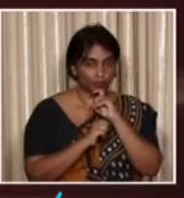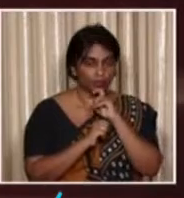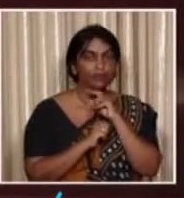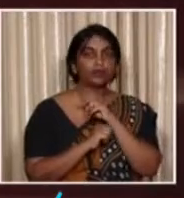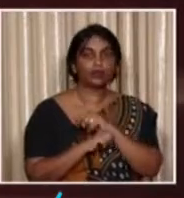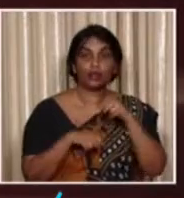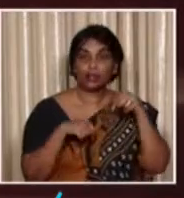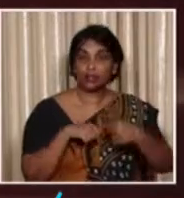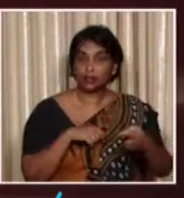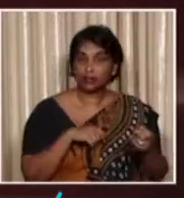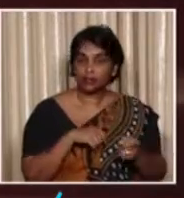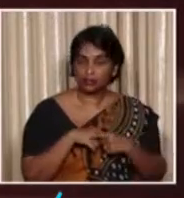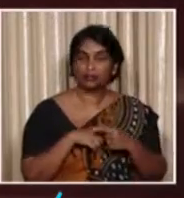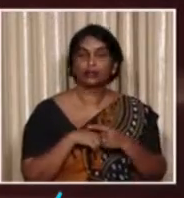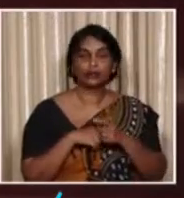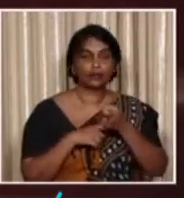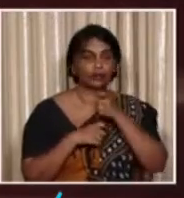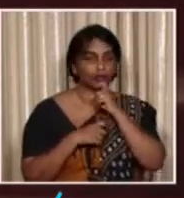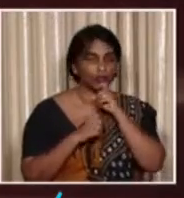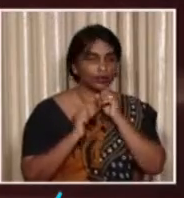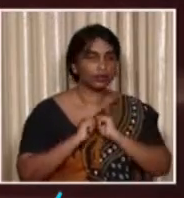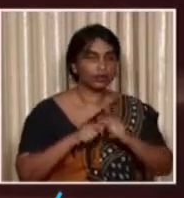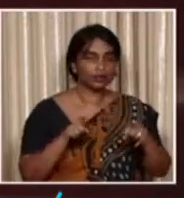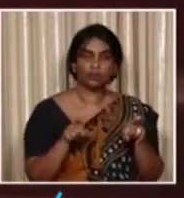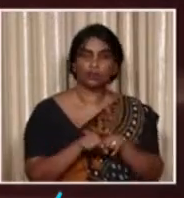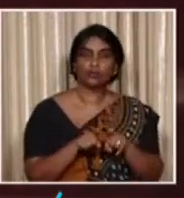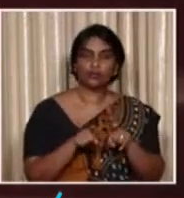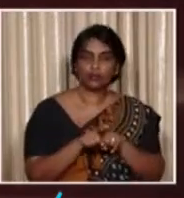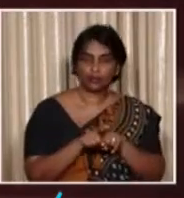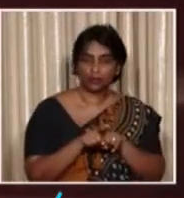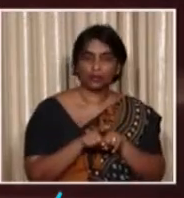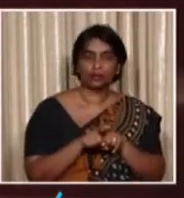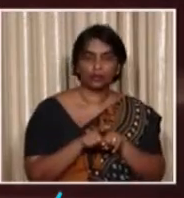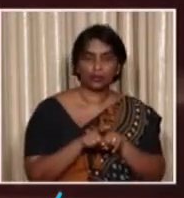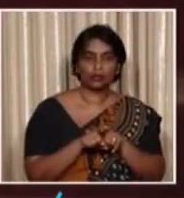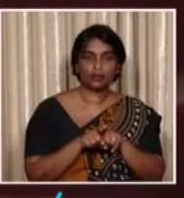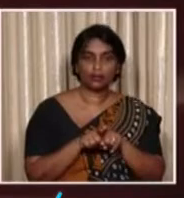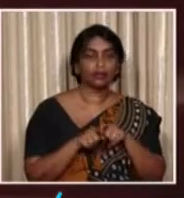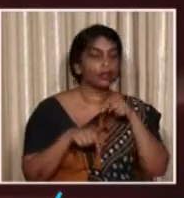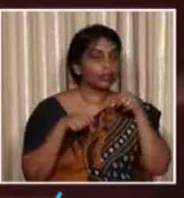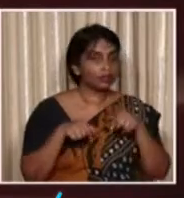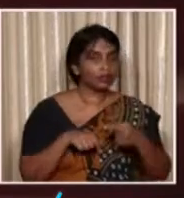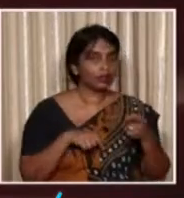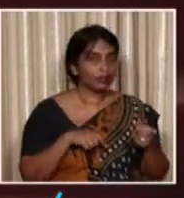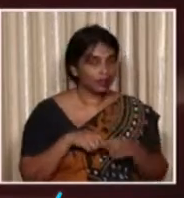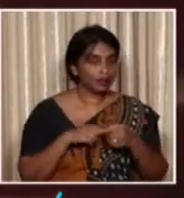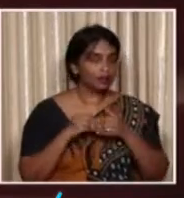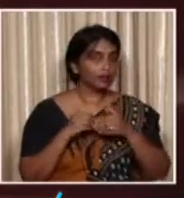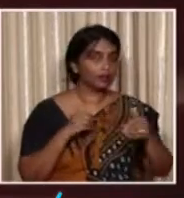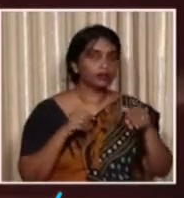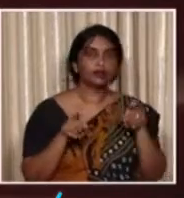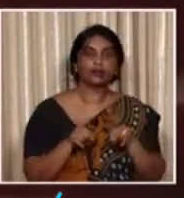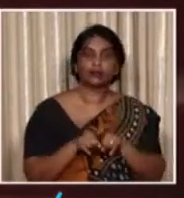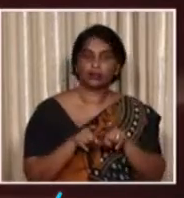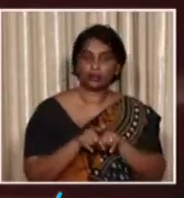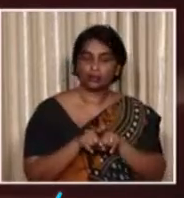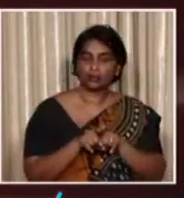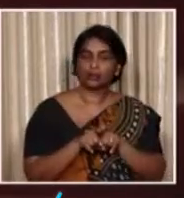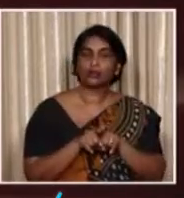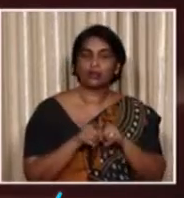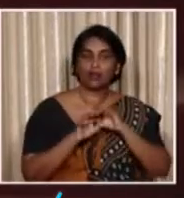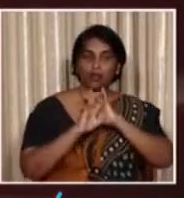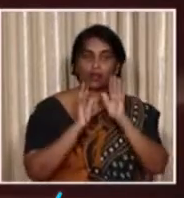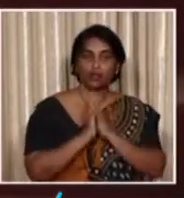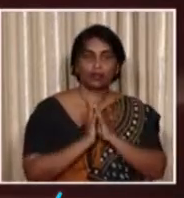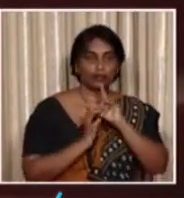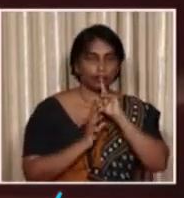Eanu Adadine di Mena do Pratamorata Kandavimata, Niamitavati Beno. Namut Adadine and Kotapita Silu Karun Idripatkara and Hekiavak